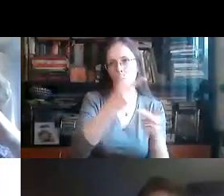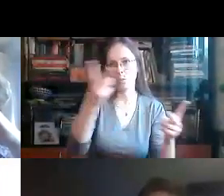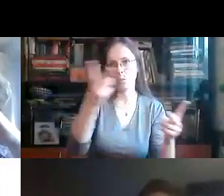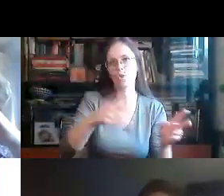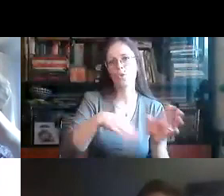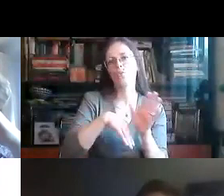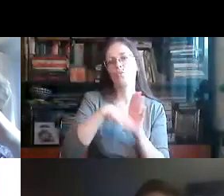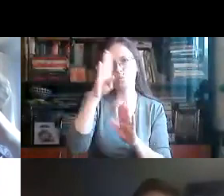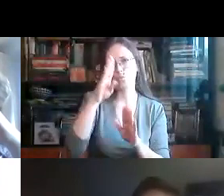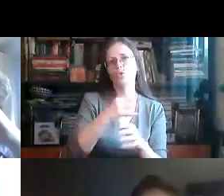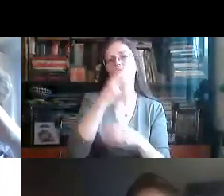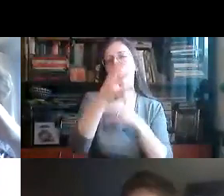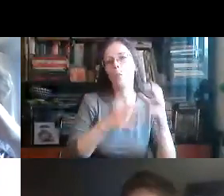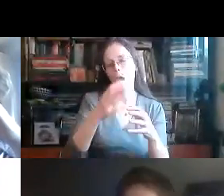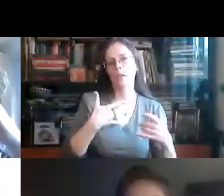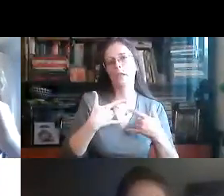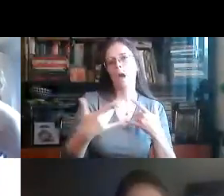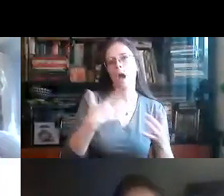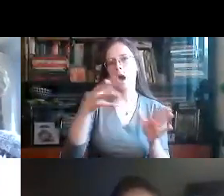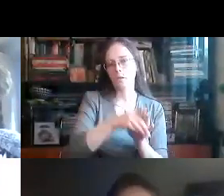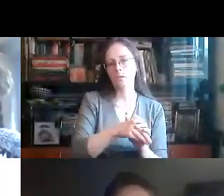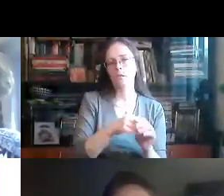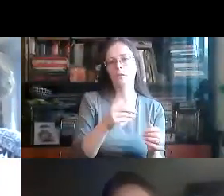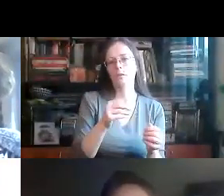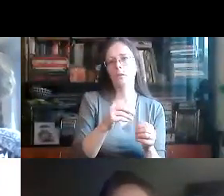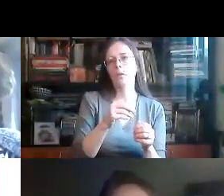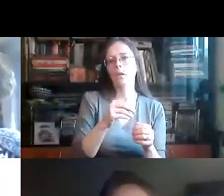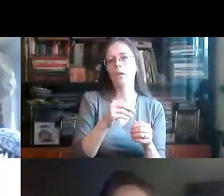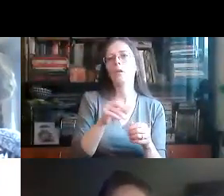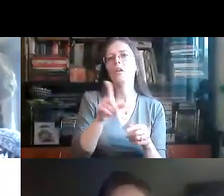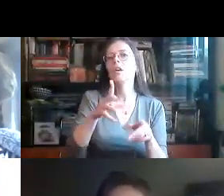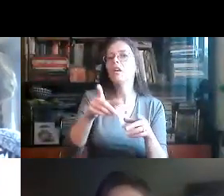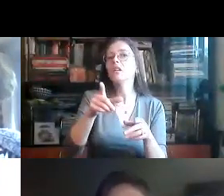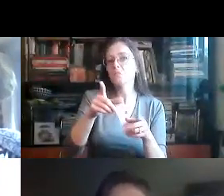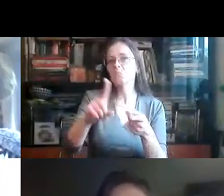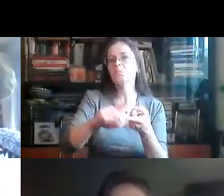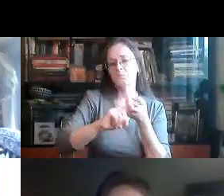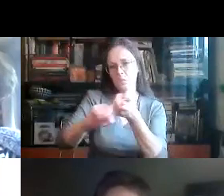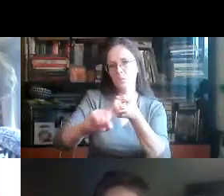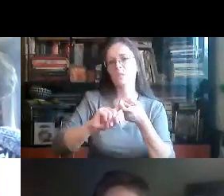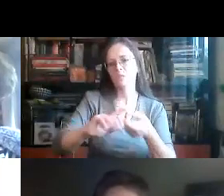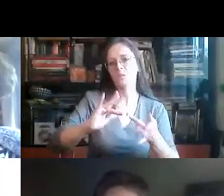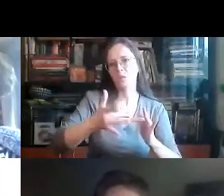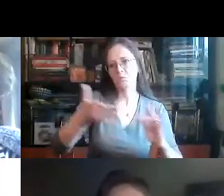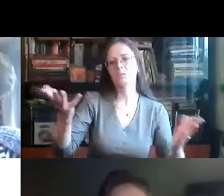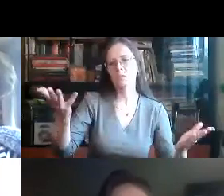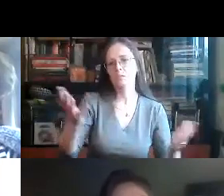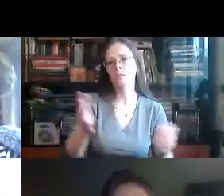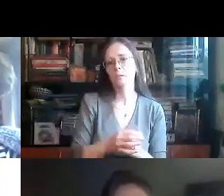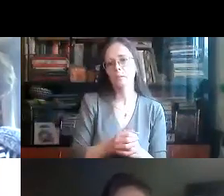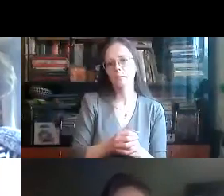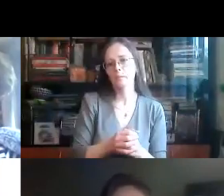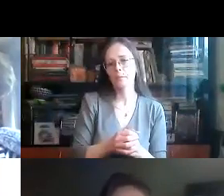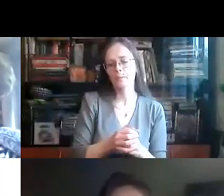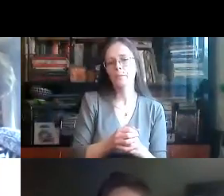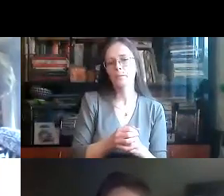наверное, переосмыслить, как-то это присвоить. Что касается технологий, Я согласна с Оксаной. Театр давно